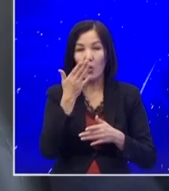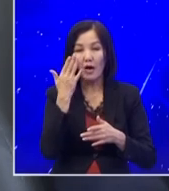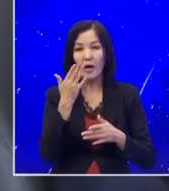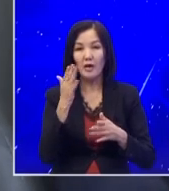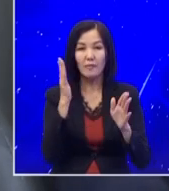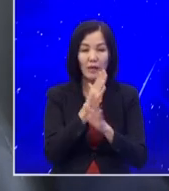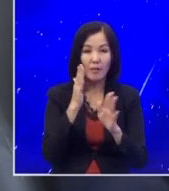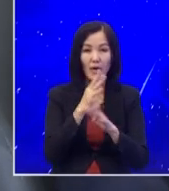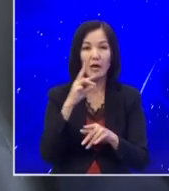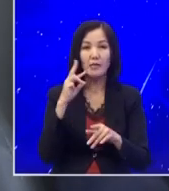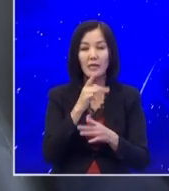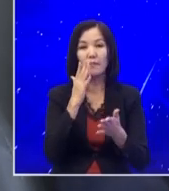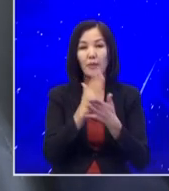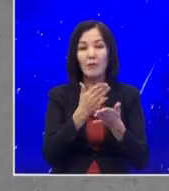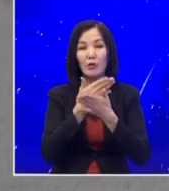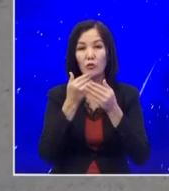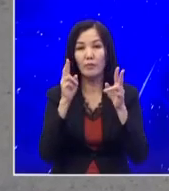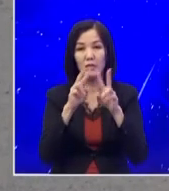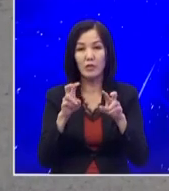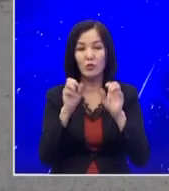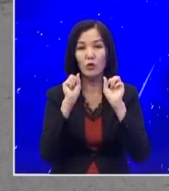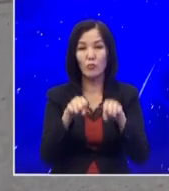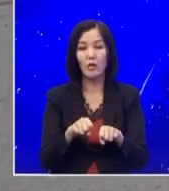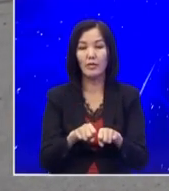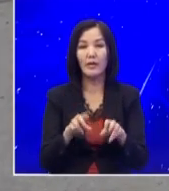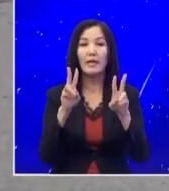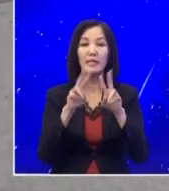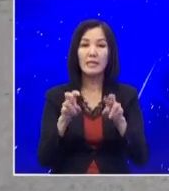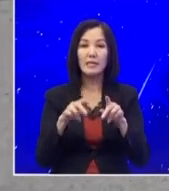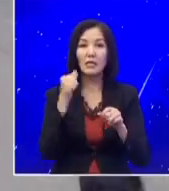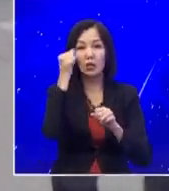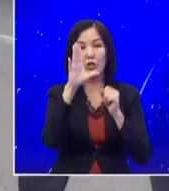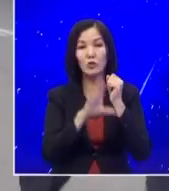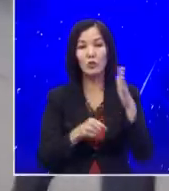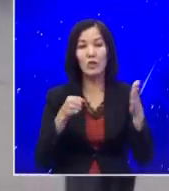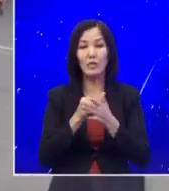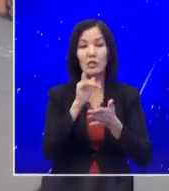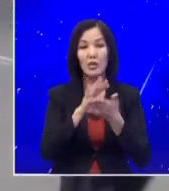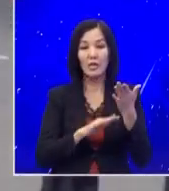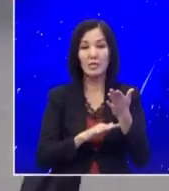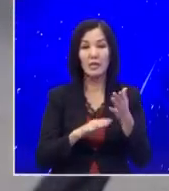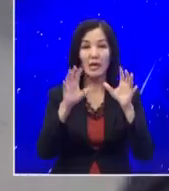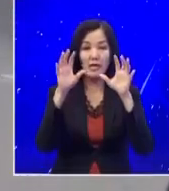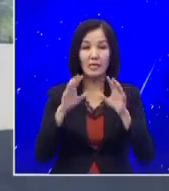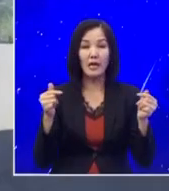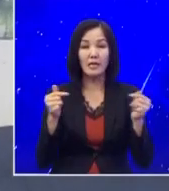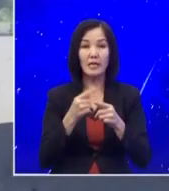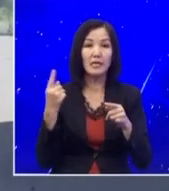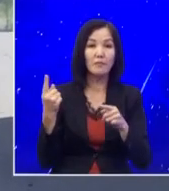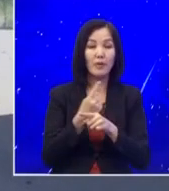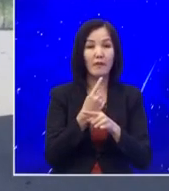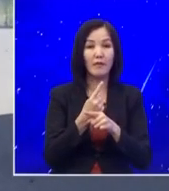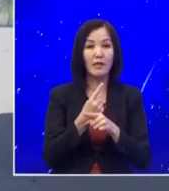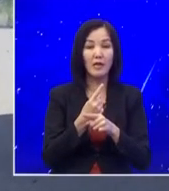қоршаған ортаға әсер етіп жатқанын анықтауға болады. Экологтар тексеріс жұмыстарын жыл соңына дейін жалғастырмақ. Заңға сәйкес, алғаш көлігінің